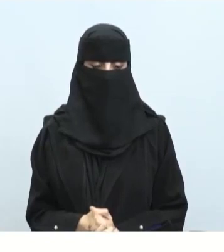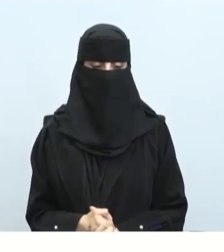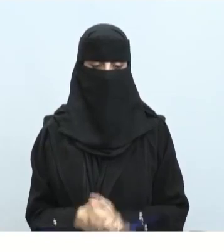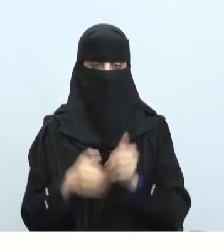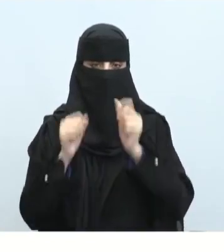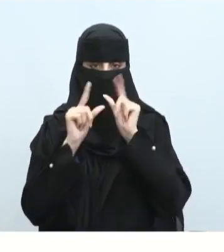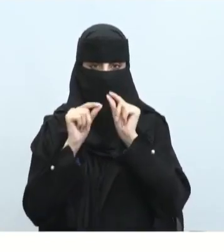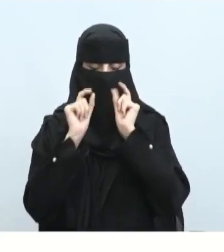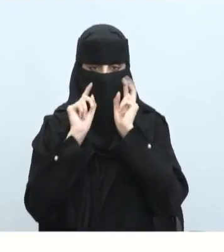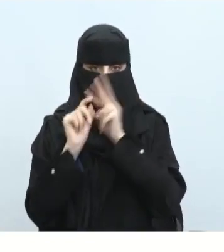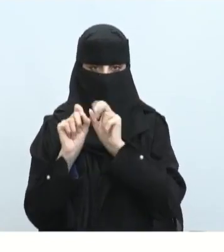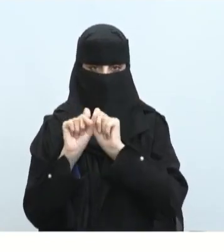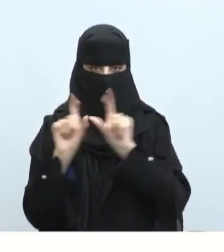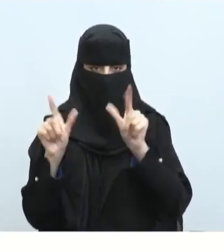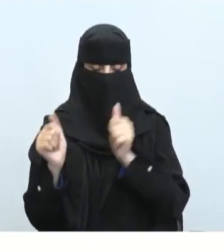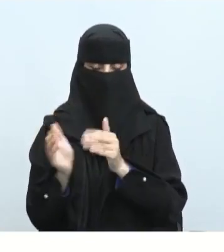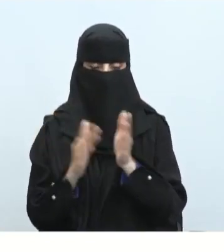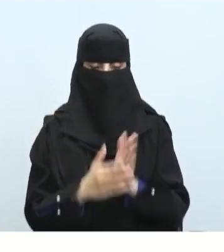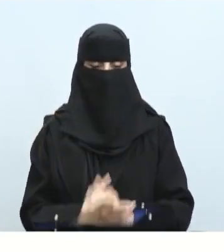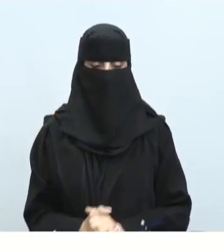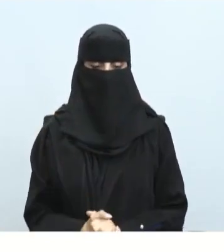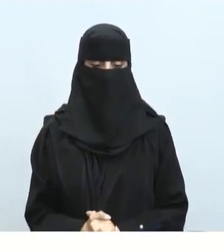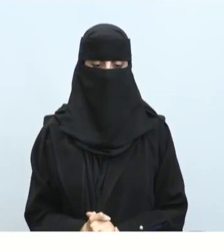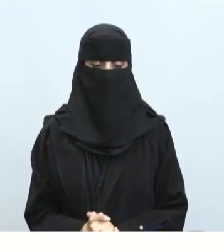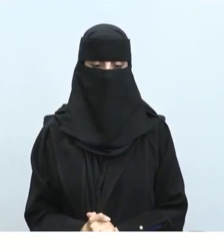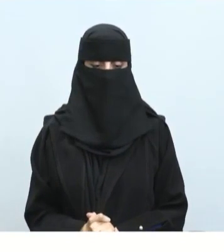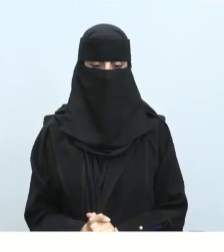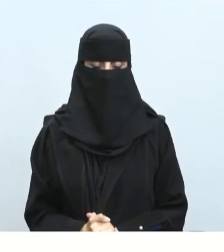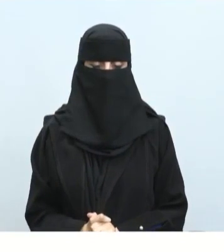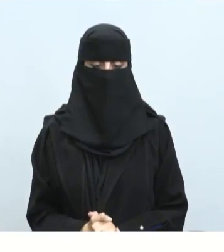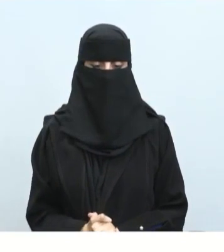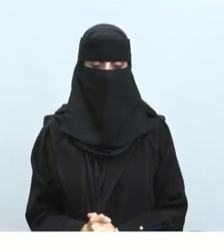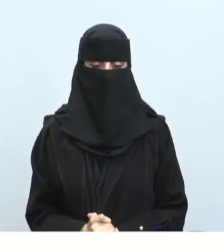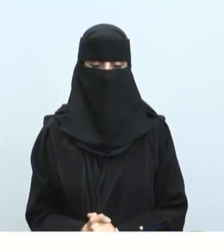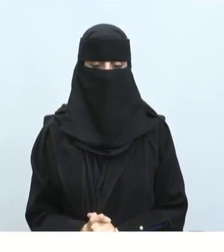الضمه الظاهره كما يظهر في نهايه الاسم